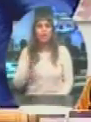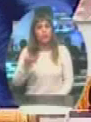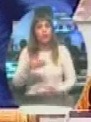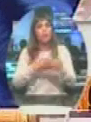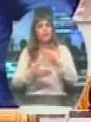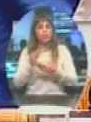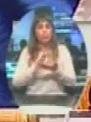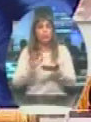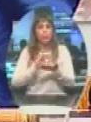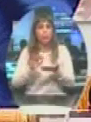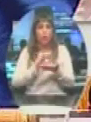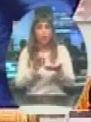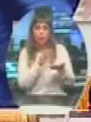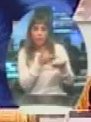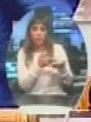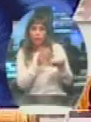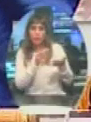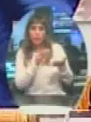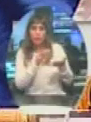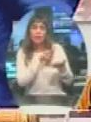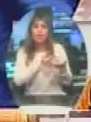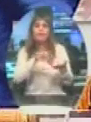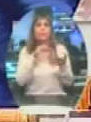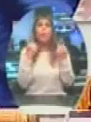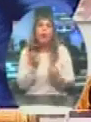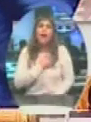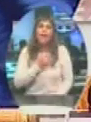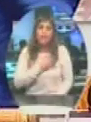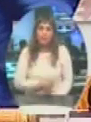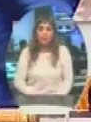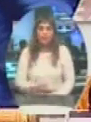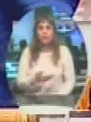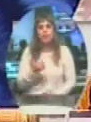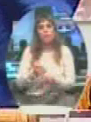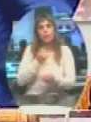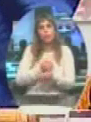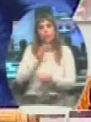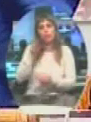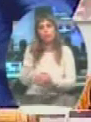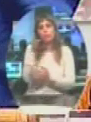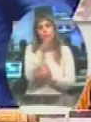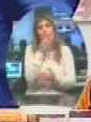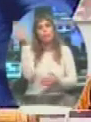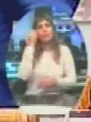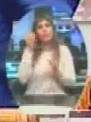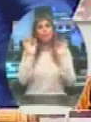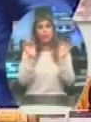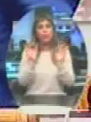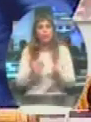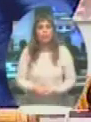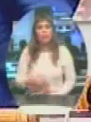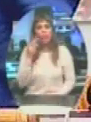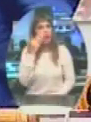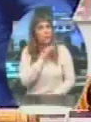בדוח לציבור החרדי. ישנה פעילות בבתי ספר מסוימים, מוכרים שלהם רשמיים, חינוך